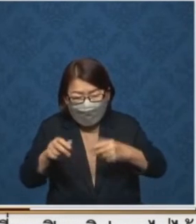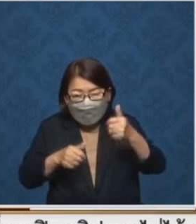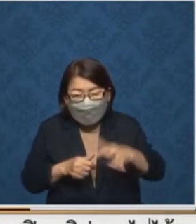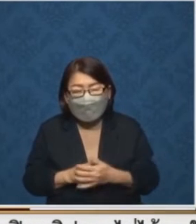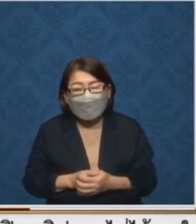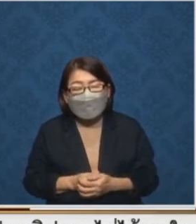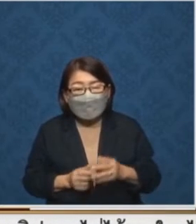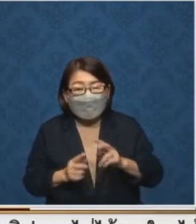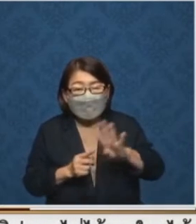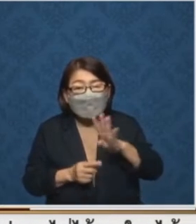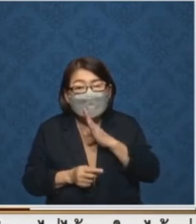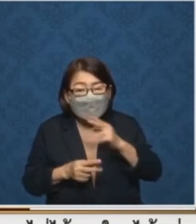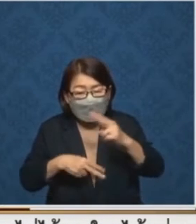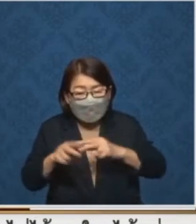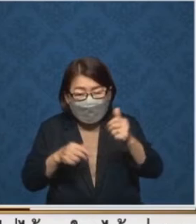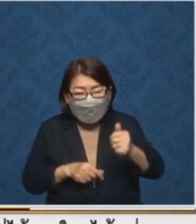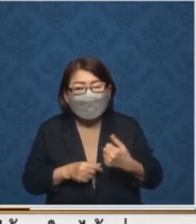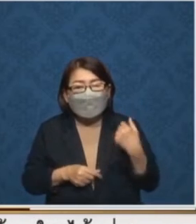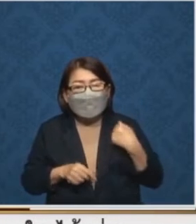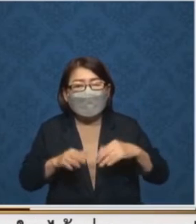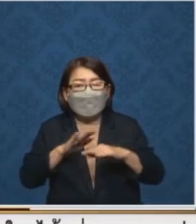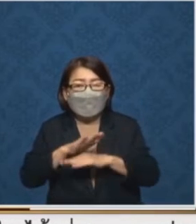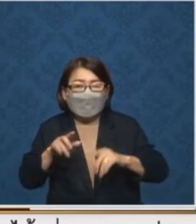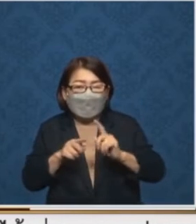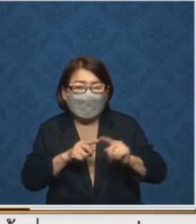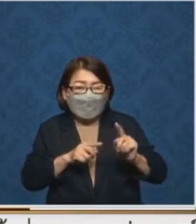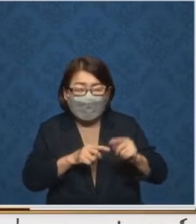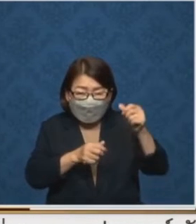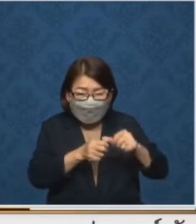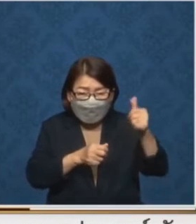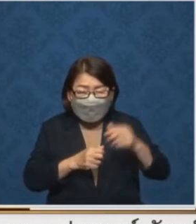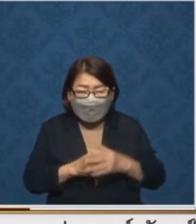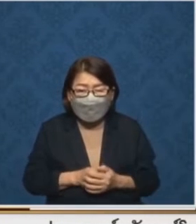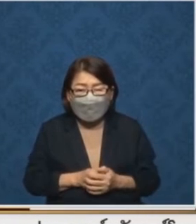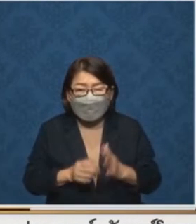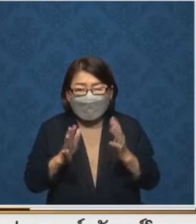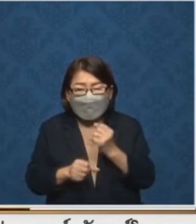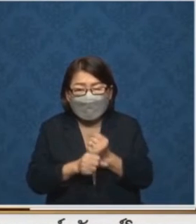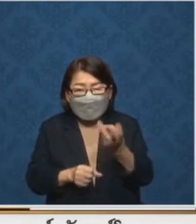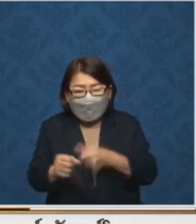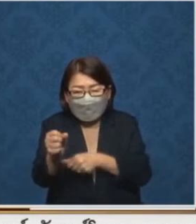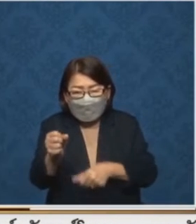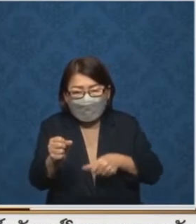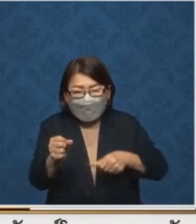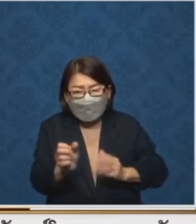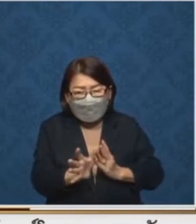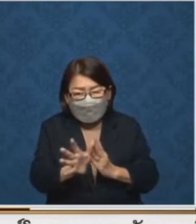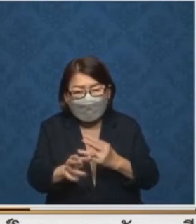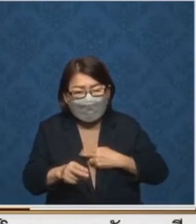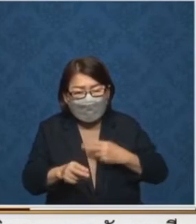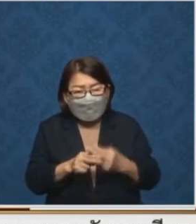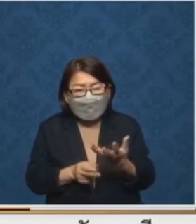นแปเต็ไปหมดแล้วสิงที่น่าคอรหามากที่สุด แอปตัวแรกแรกเทเงินเข้ากัเปาในทุนโยตรง